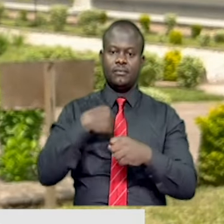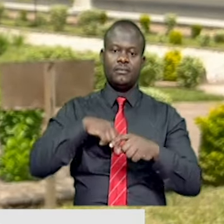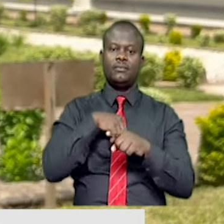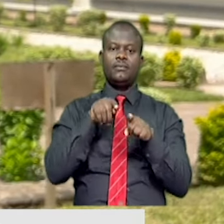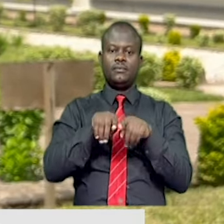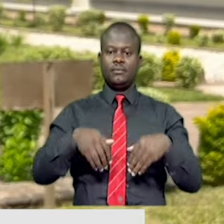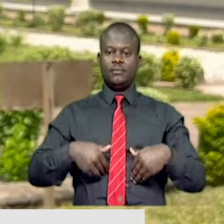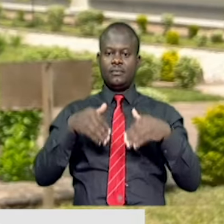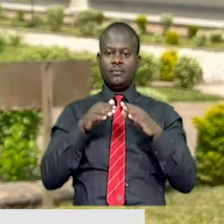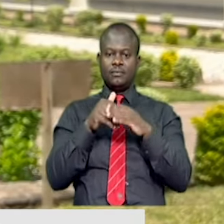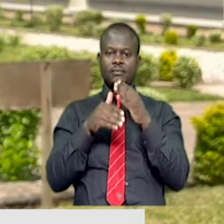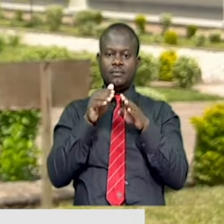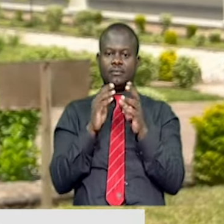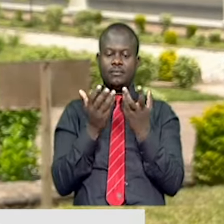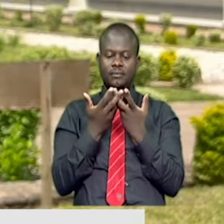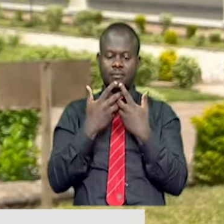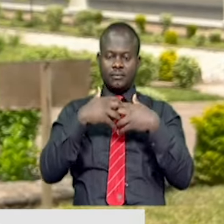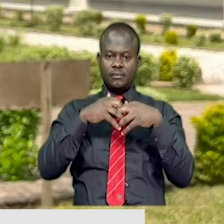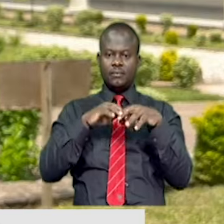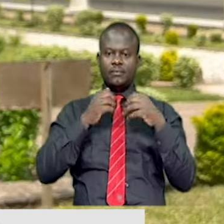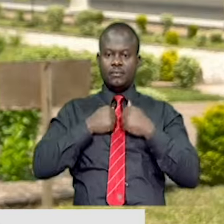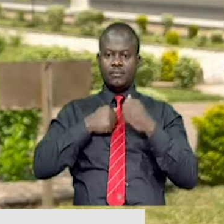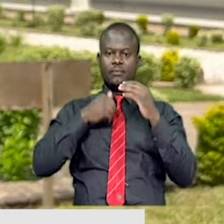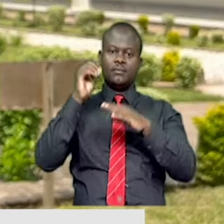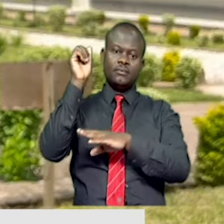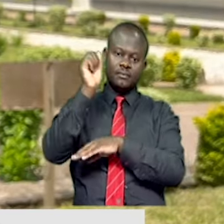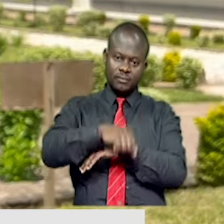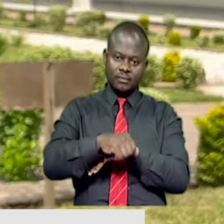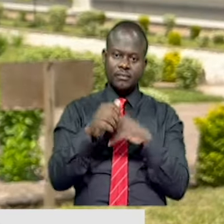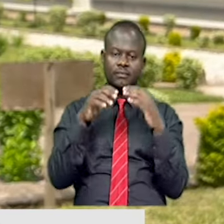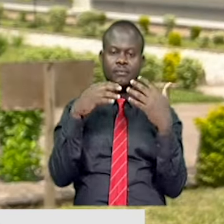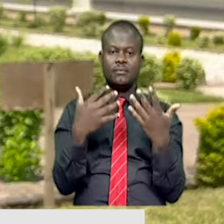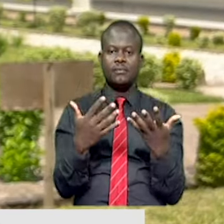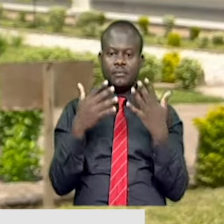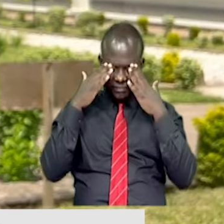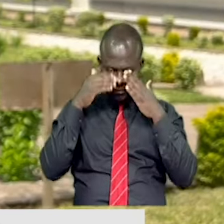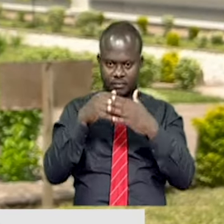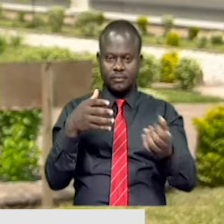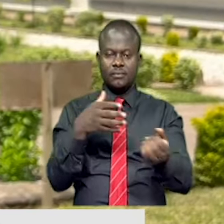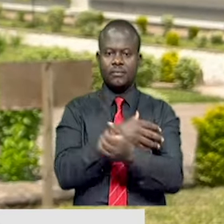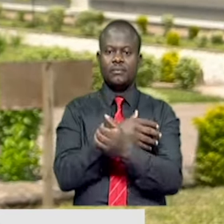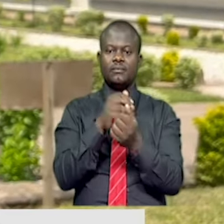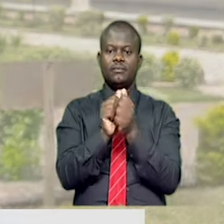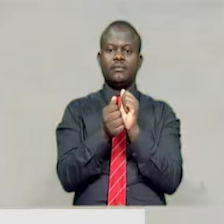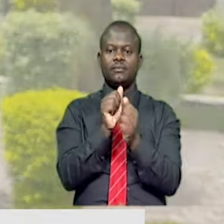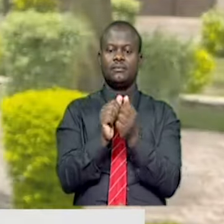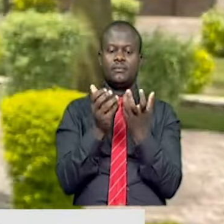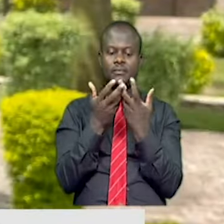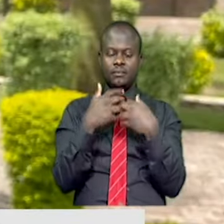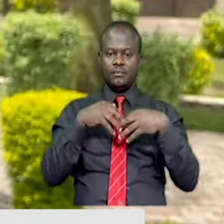nk'urubyiruko abanyarwanda kuruta uko twashyira imbaraga mu gusenya ubumwe